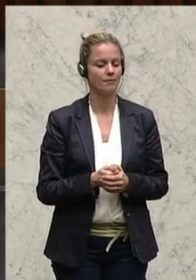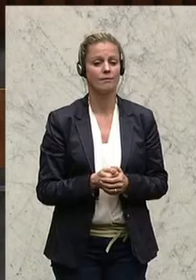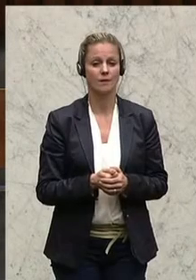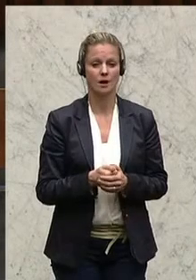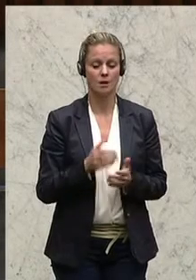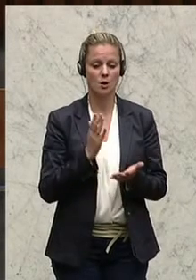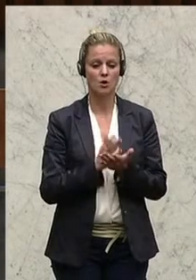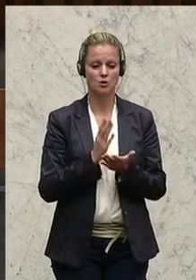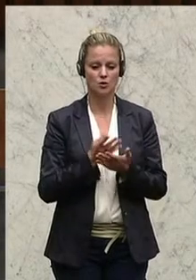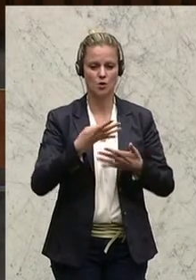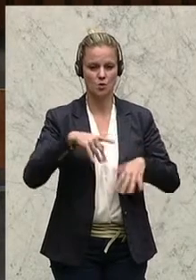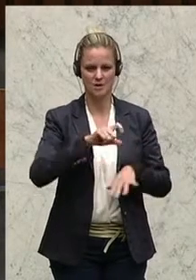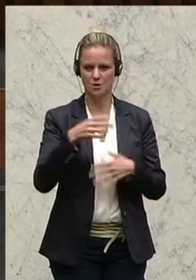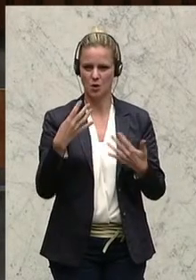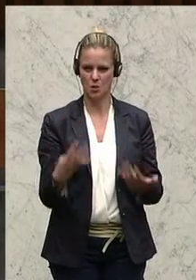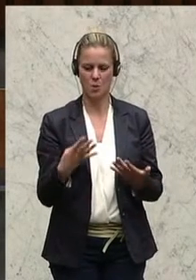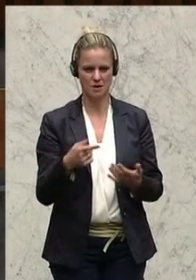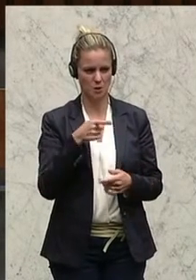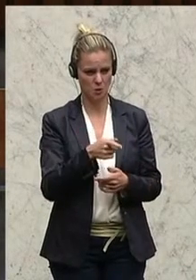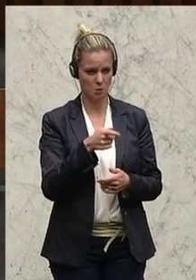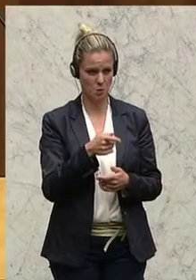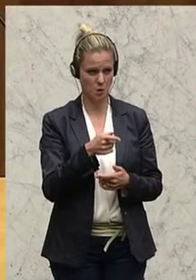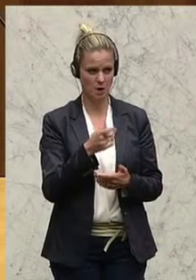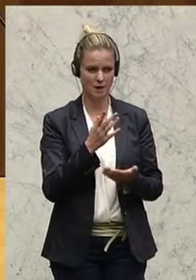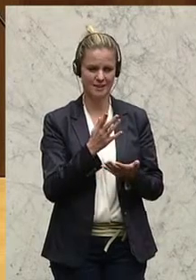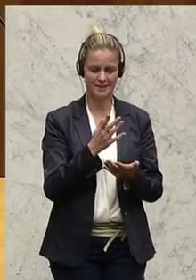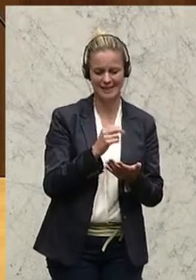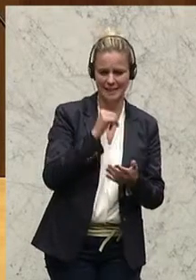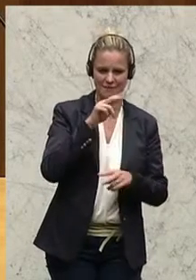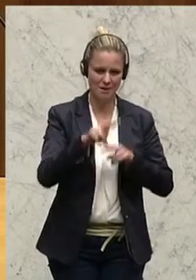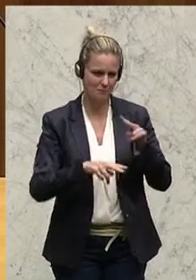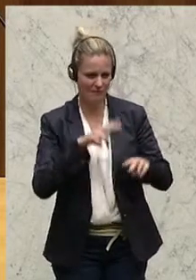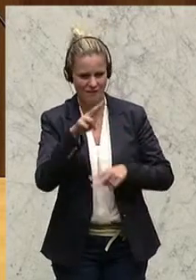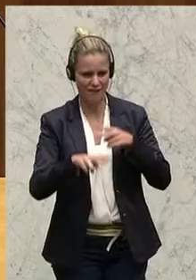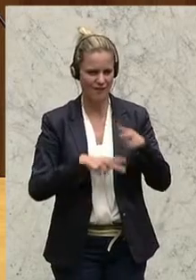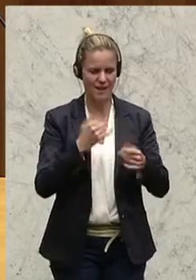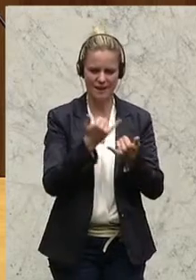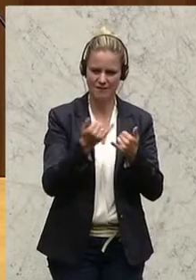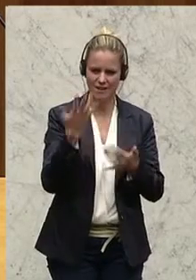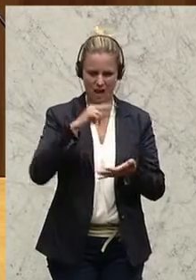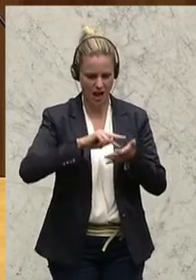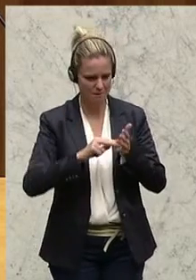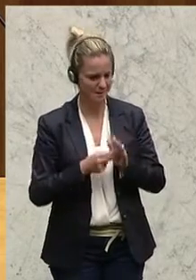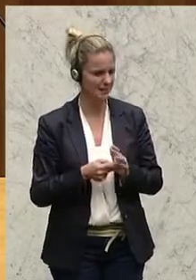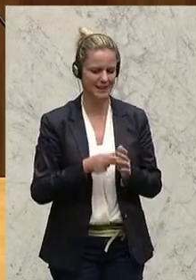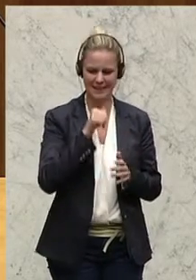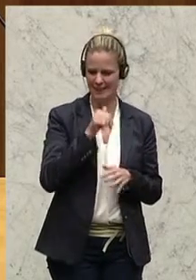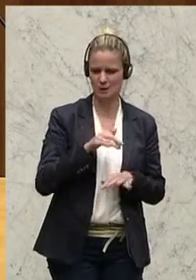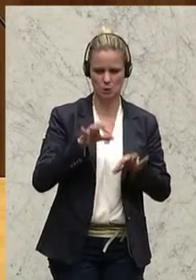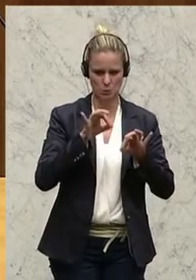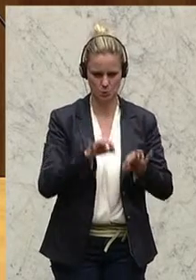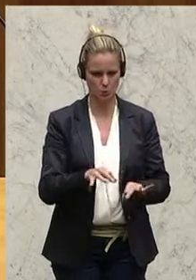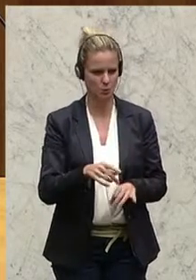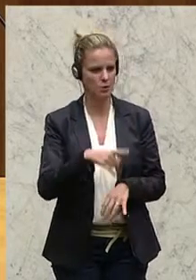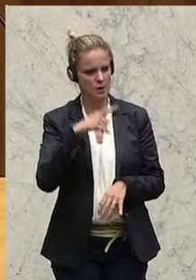Jahren haben wir uns nicht mehr wirklich um die Pflege dieser Architektur gekümmert und Russland war militärisch, wirtschaftlich,